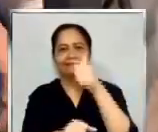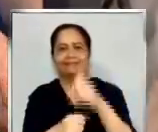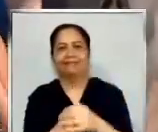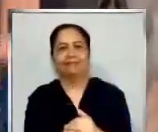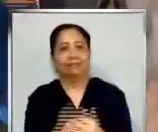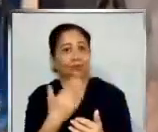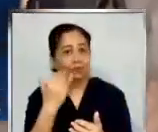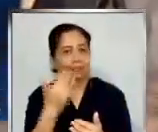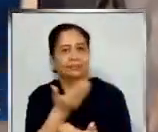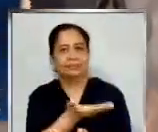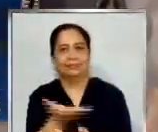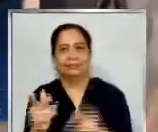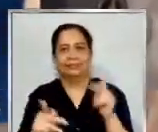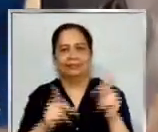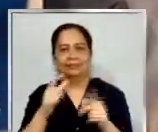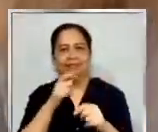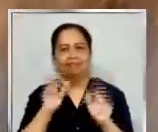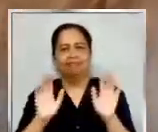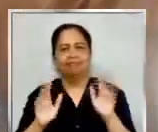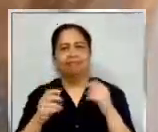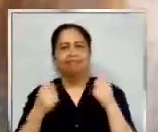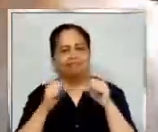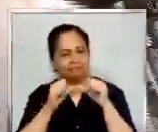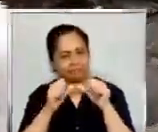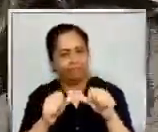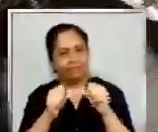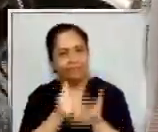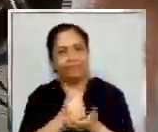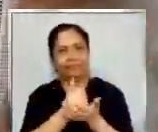mga taong hindi nag-aatubiling tumulong sa